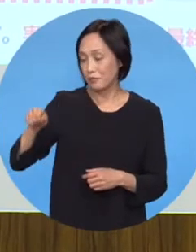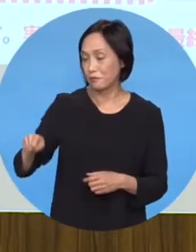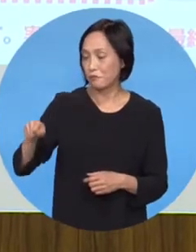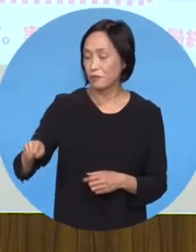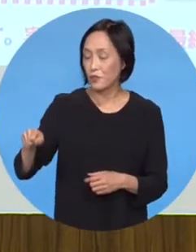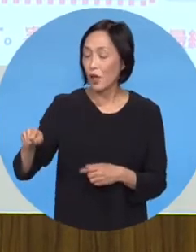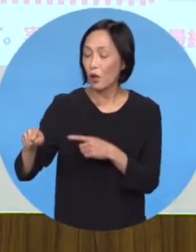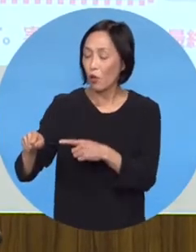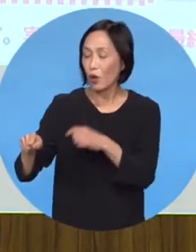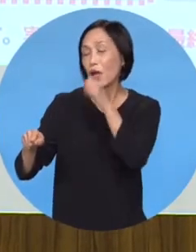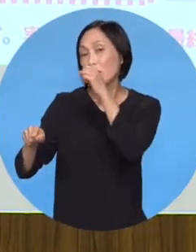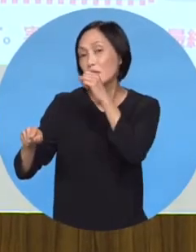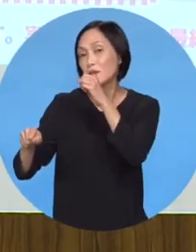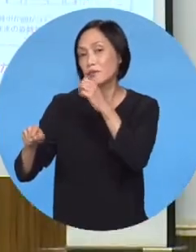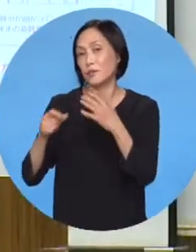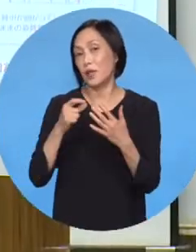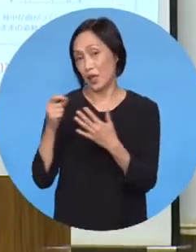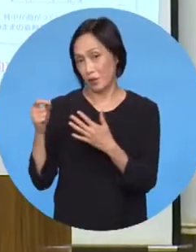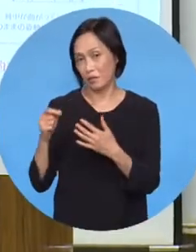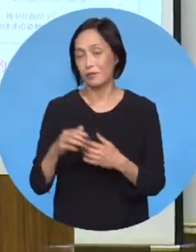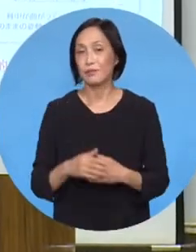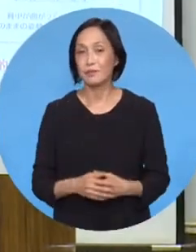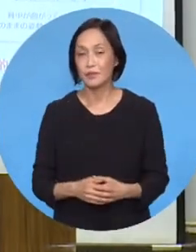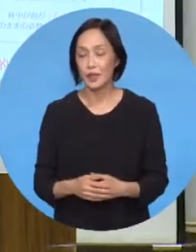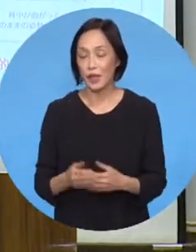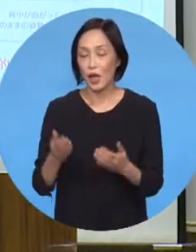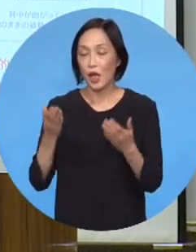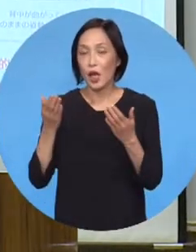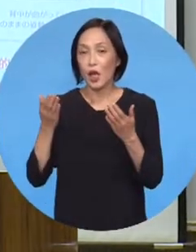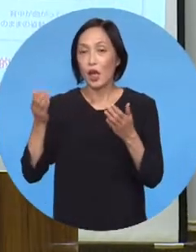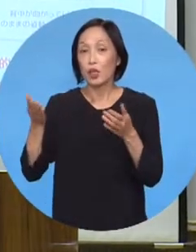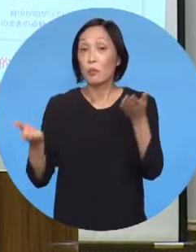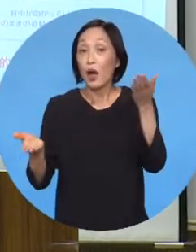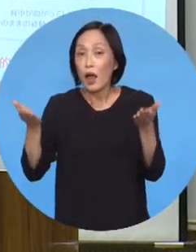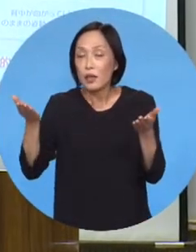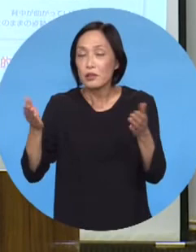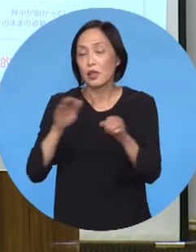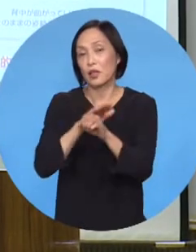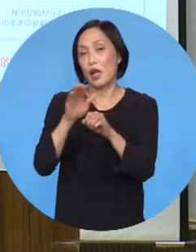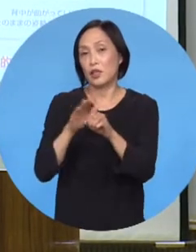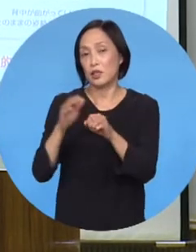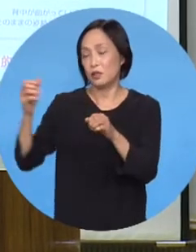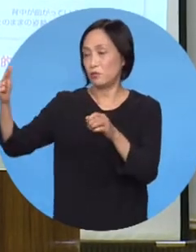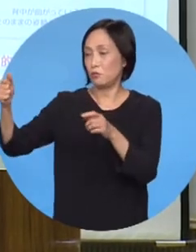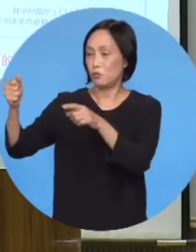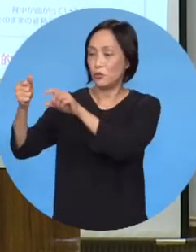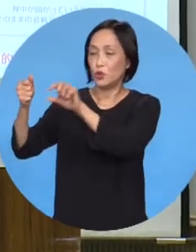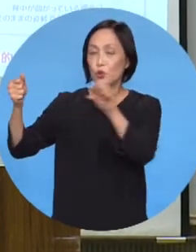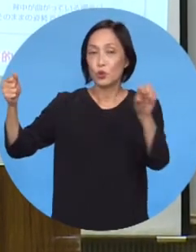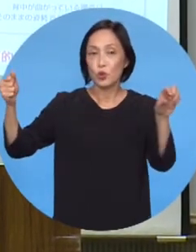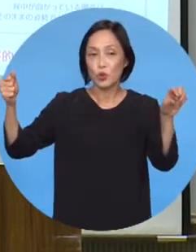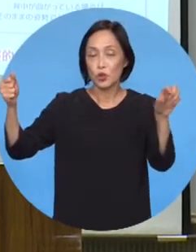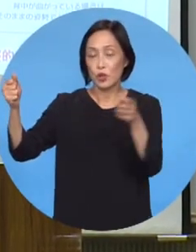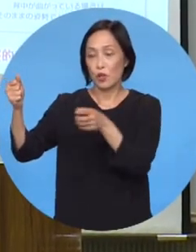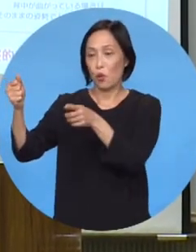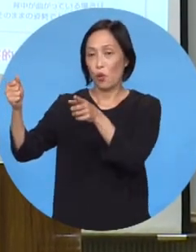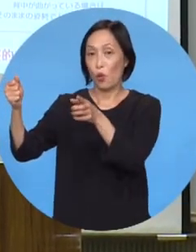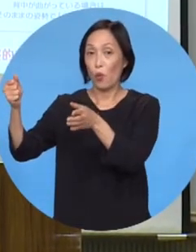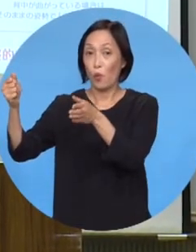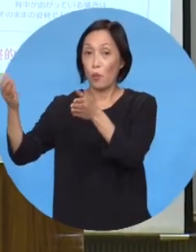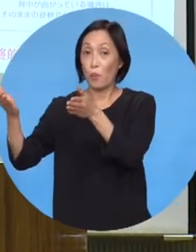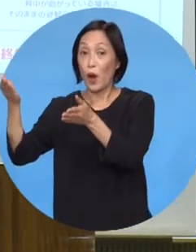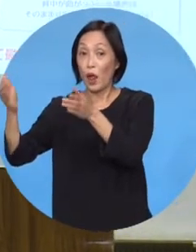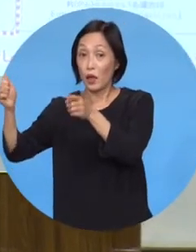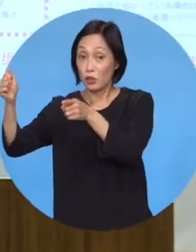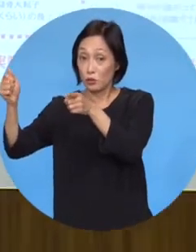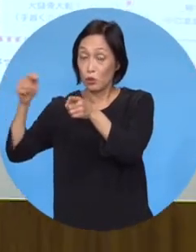りやすいっていうのが決まりです。重心が大事なんですよ杖は。今例えば重心っていうのはどこでバランス取れるかなんですけど、今